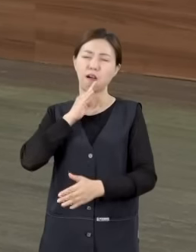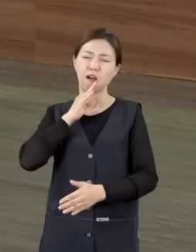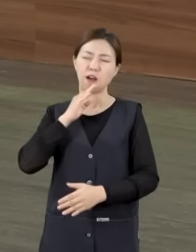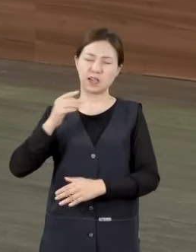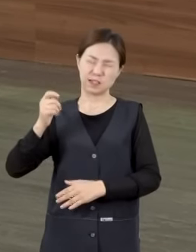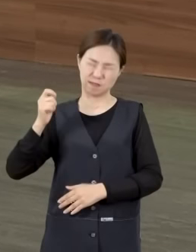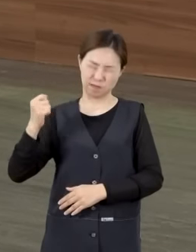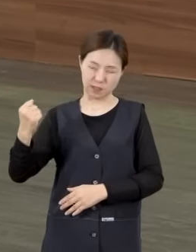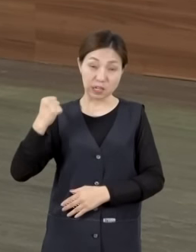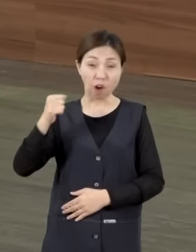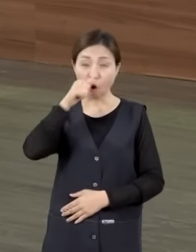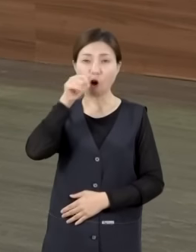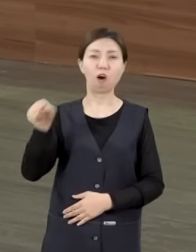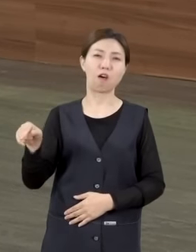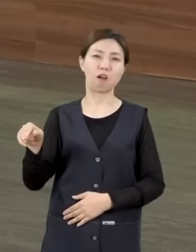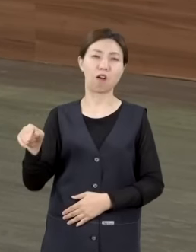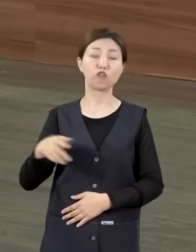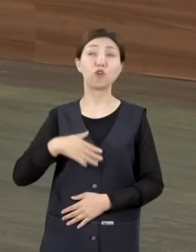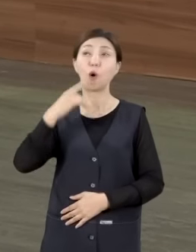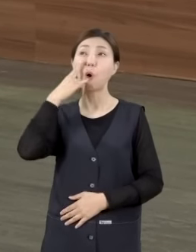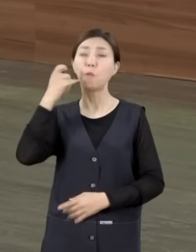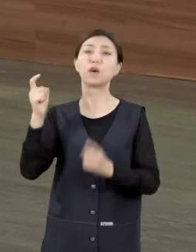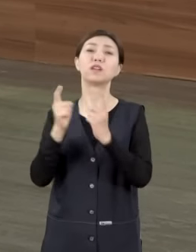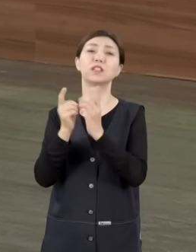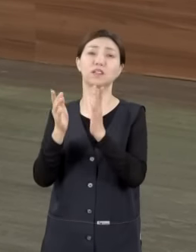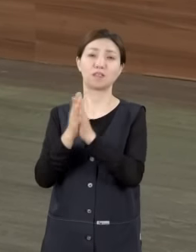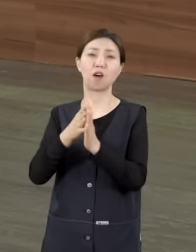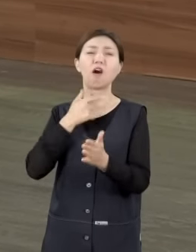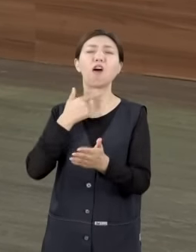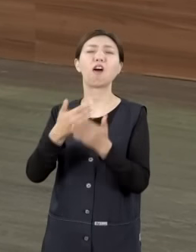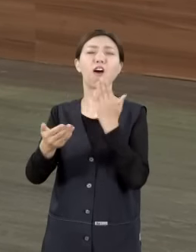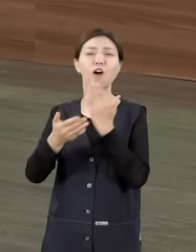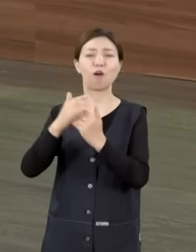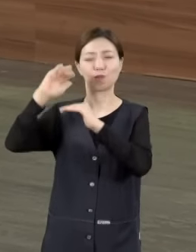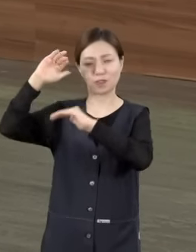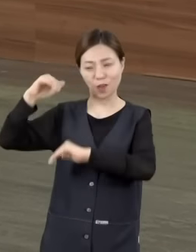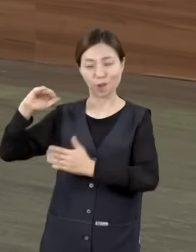부처님께 가피를 받은 체험담이